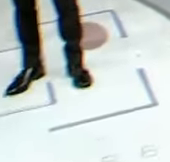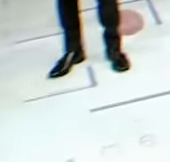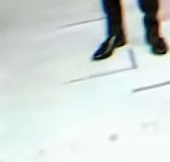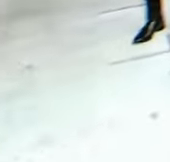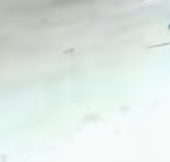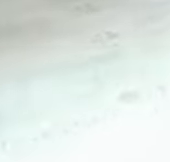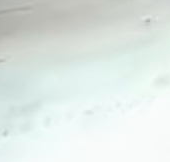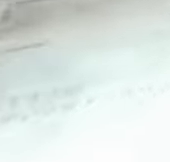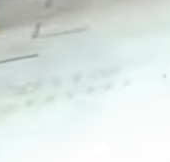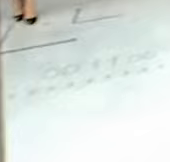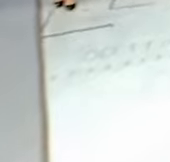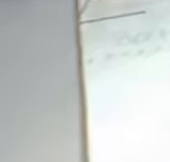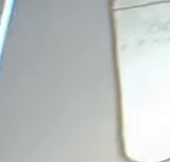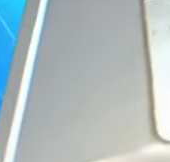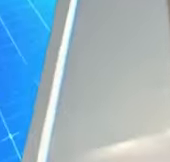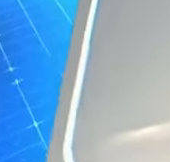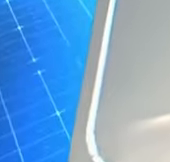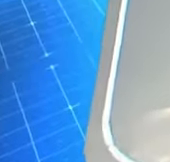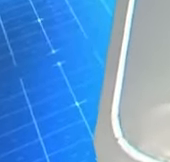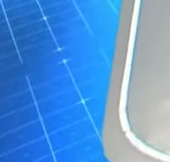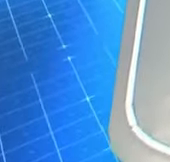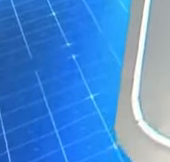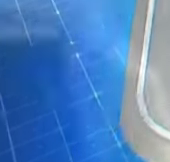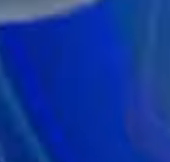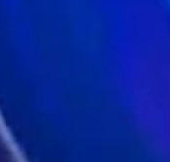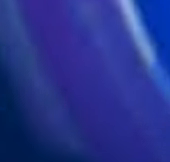Magbabalik ka! Saksi!